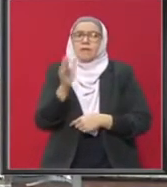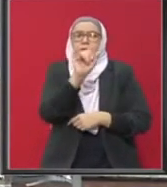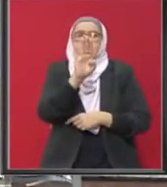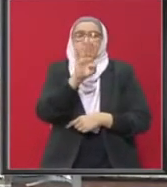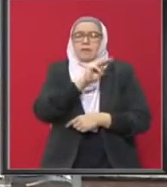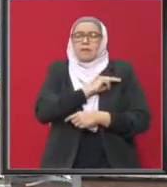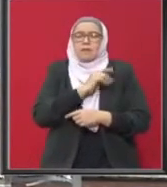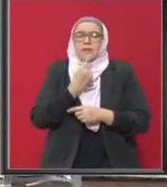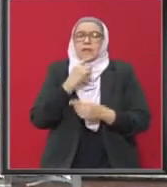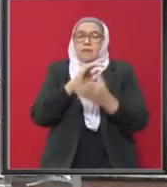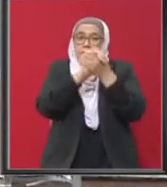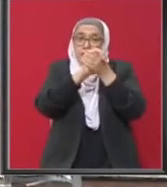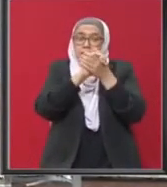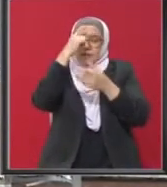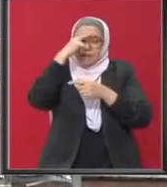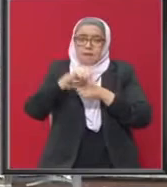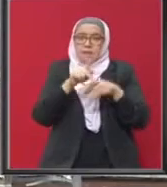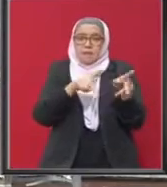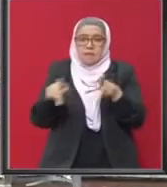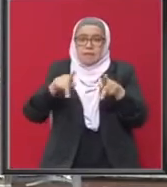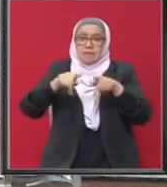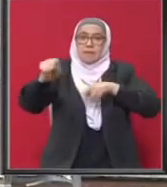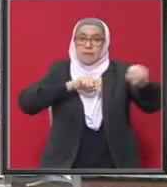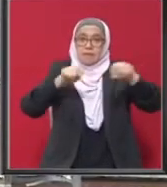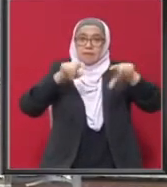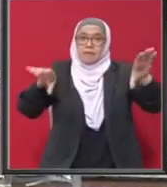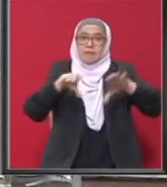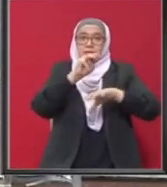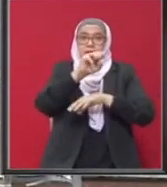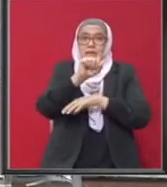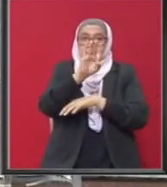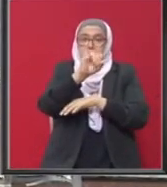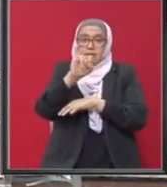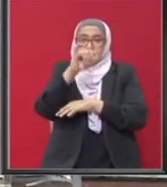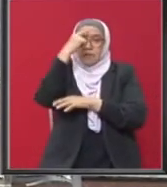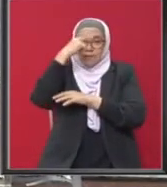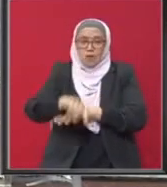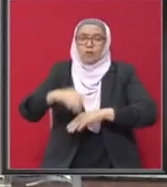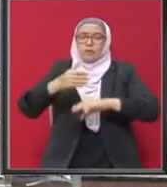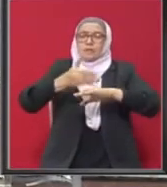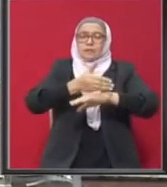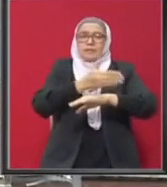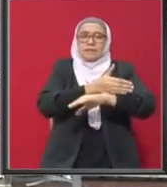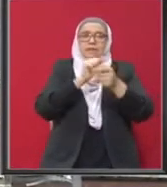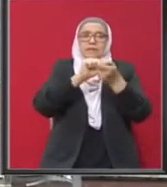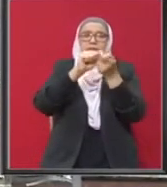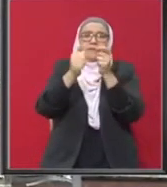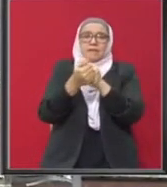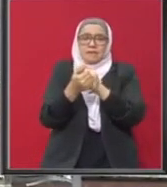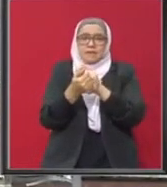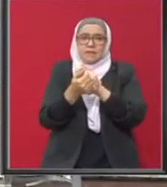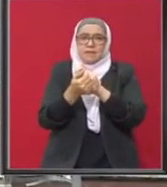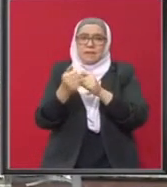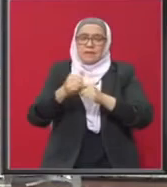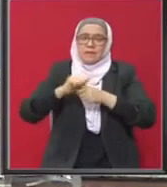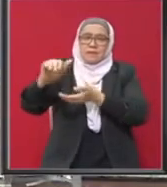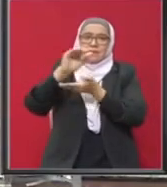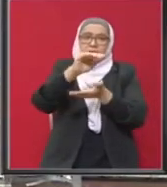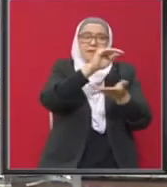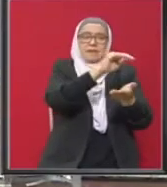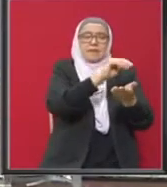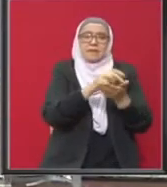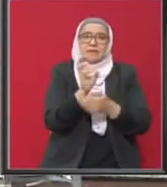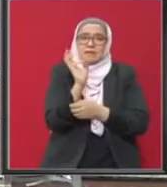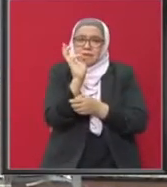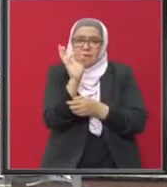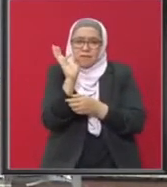al-thani atase klien tidak karena yang dibuat 5v untuk memperbaiki masalah penghindaran benih padi